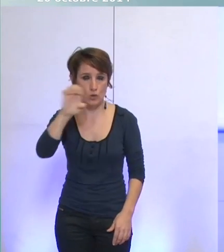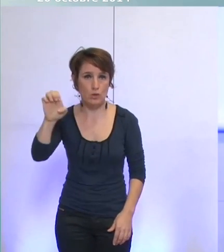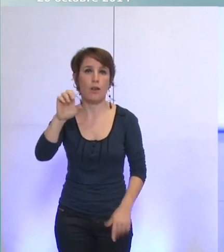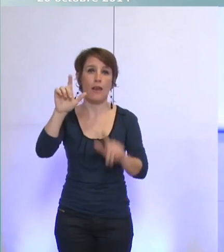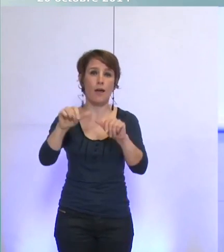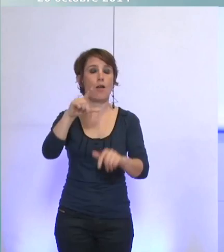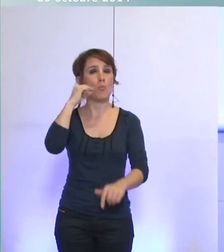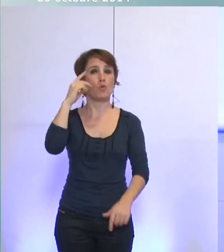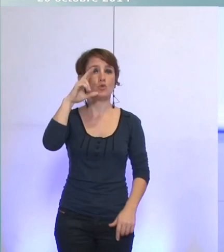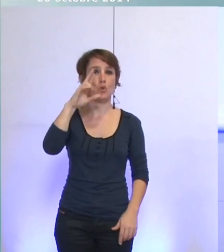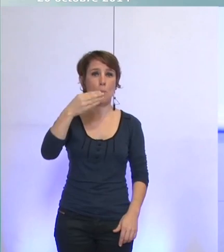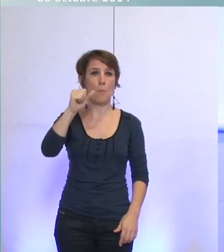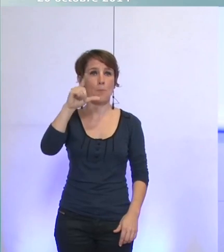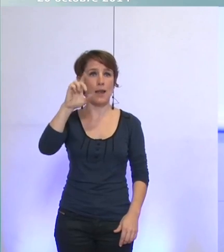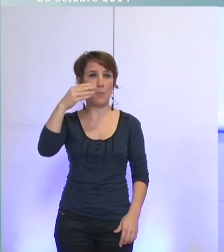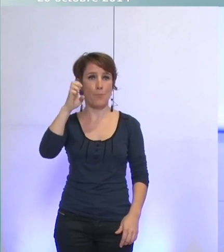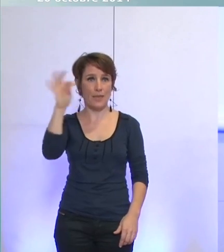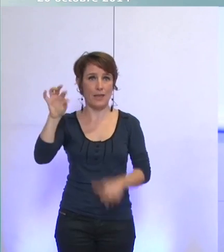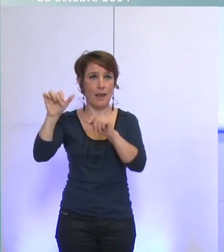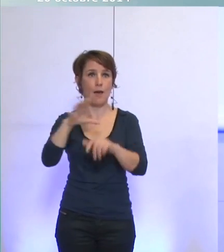Tavel, Jacques Viard,